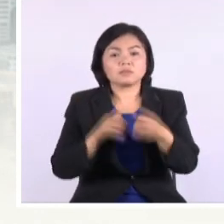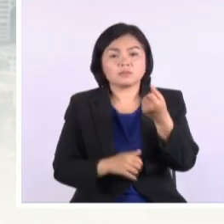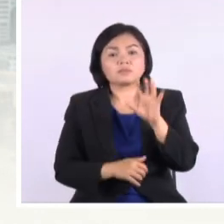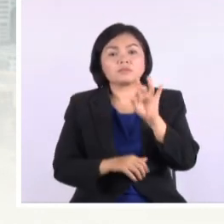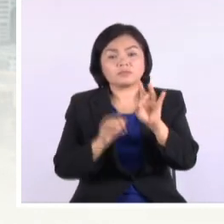อ่า